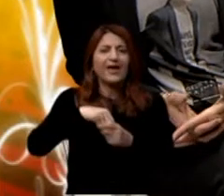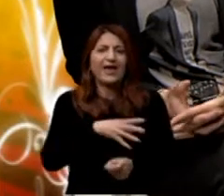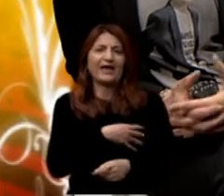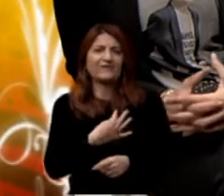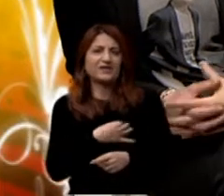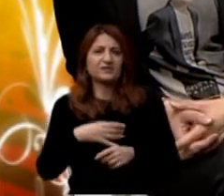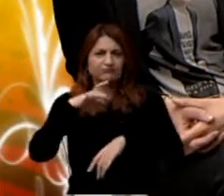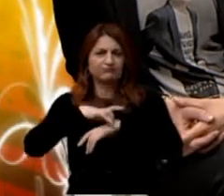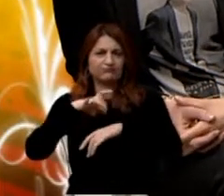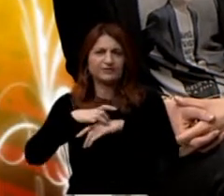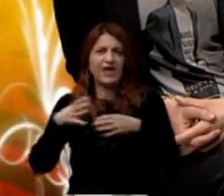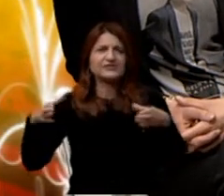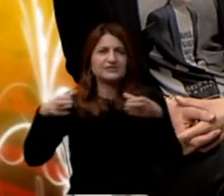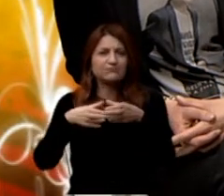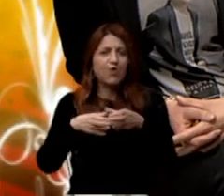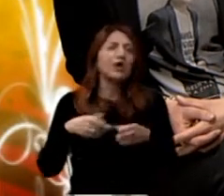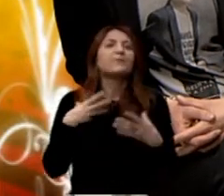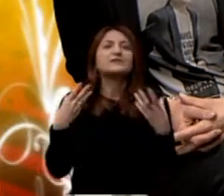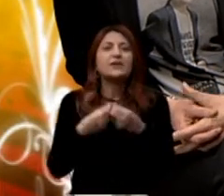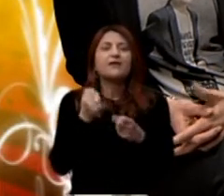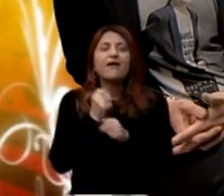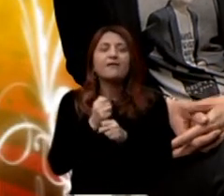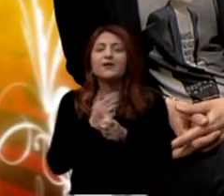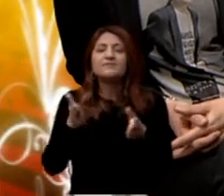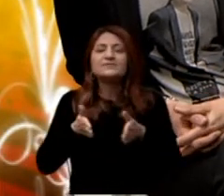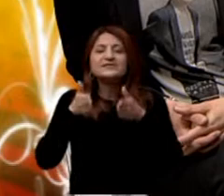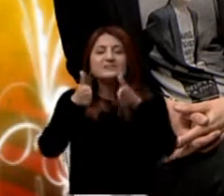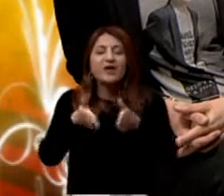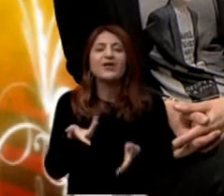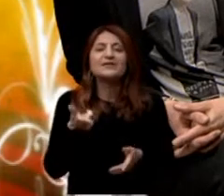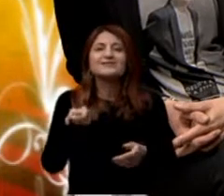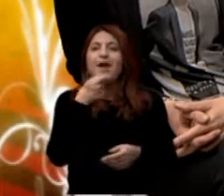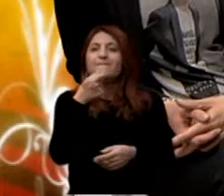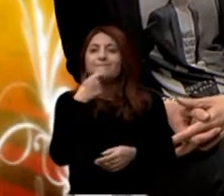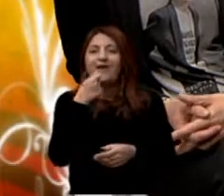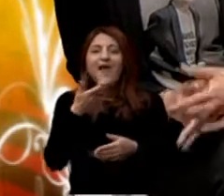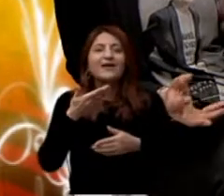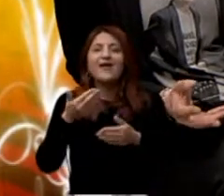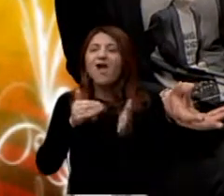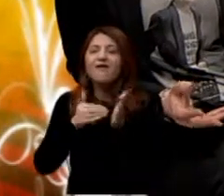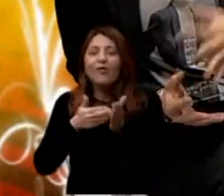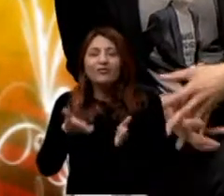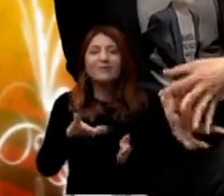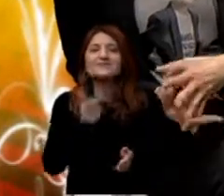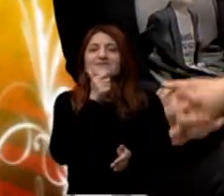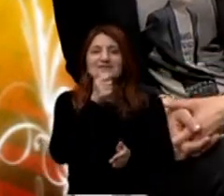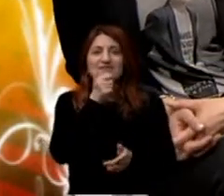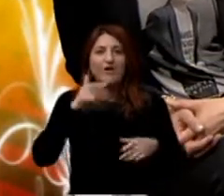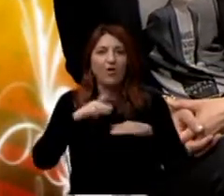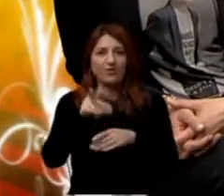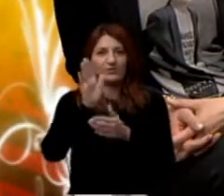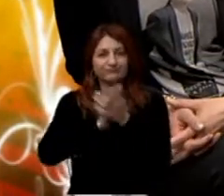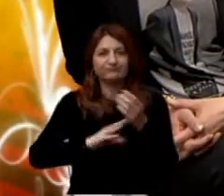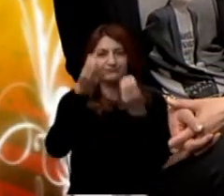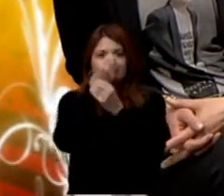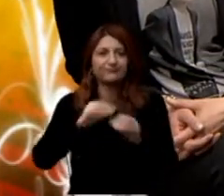I zajednički smo radili na smjernicama za prehranu osoba starije dobi. Tako da smo ih i objavili